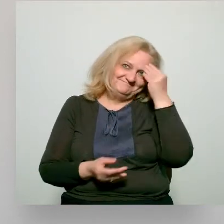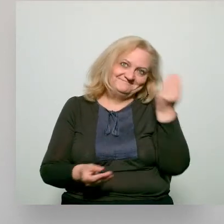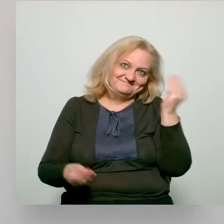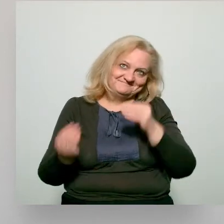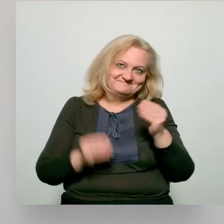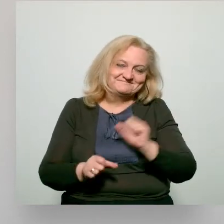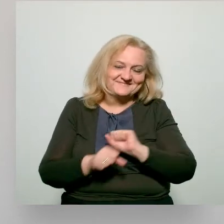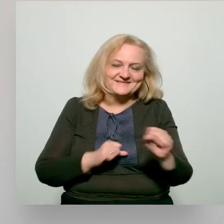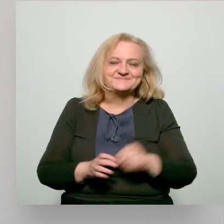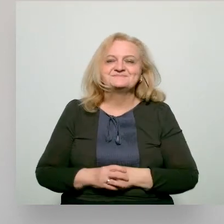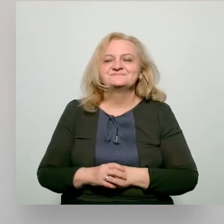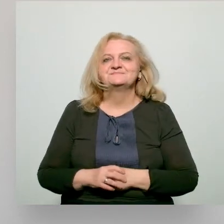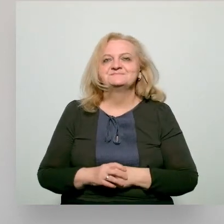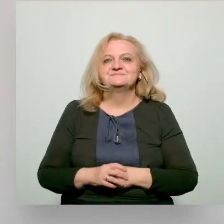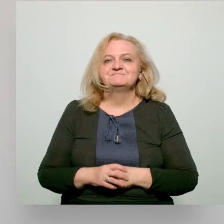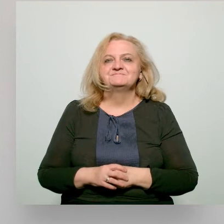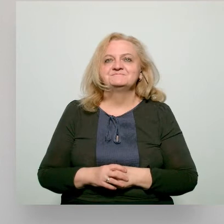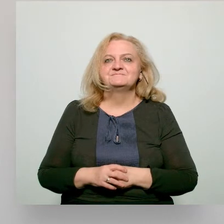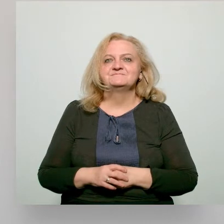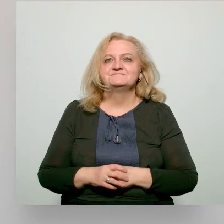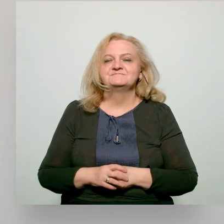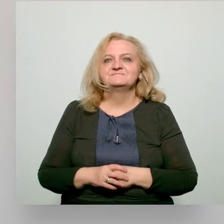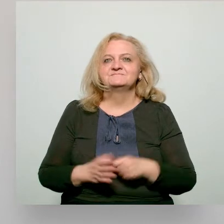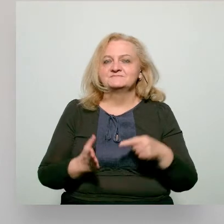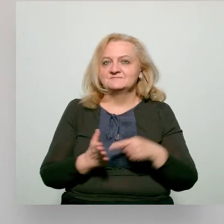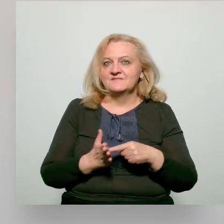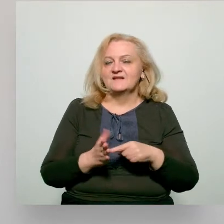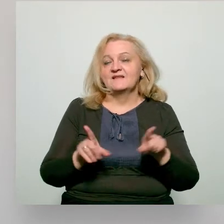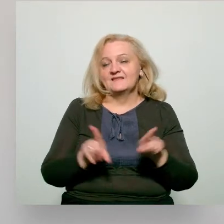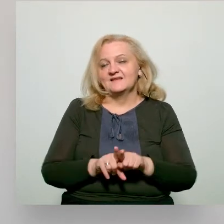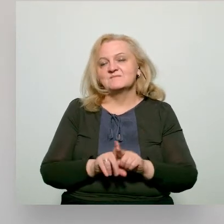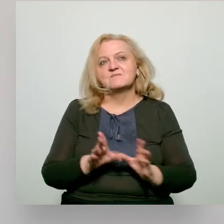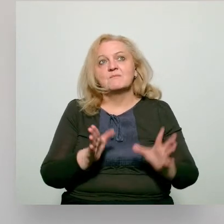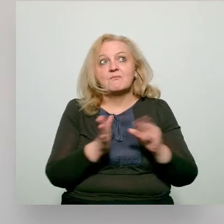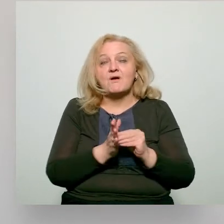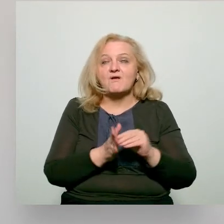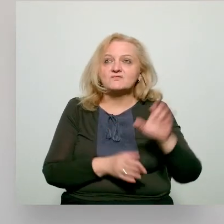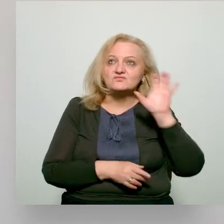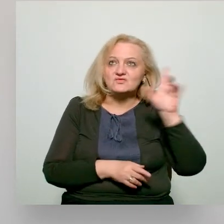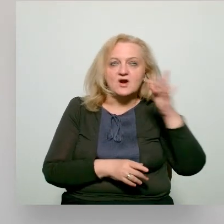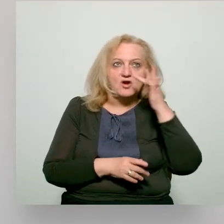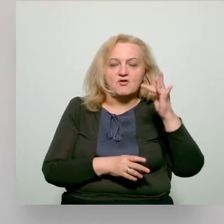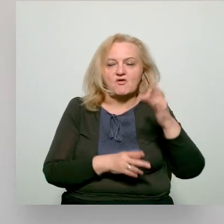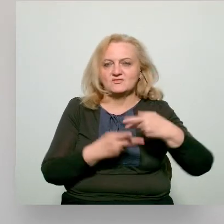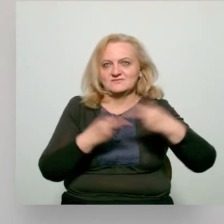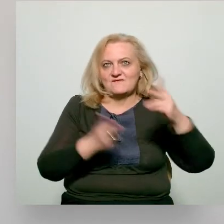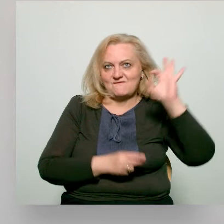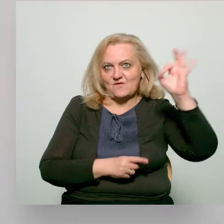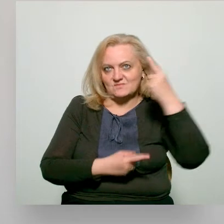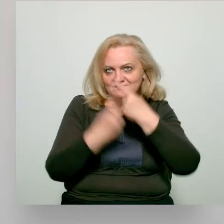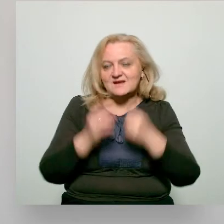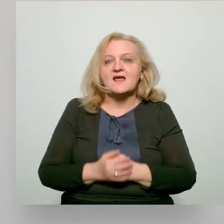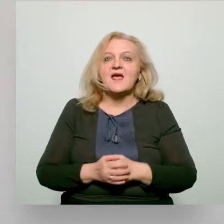która ponownie była przekazywana, transmitowana z Rosji. Jeżeli chodzi natomiast o